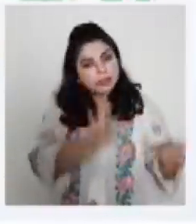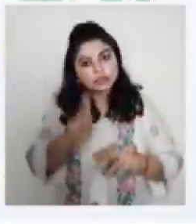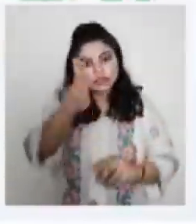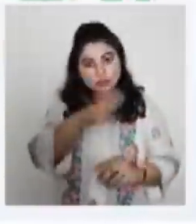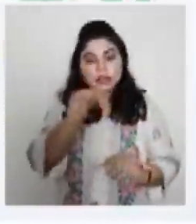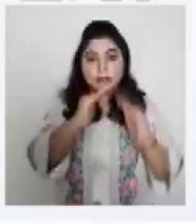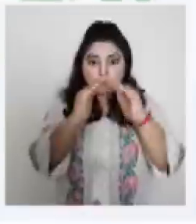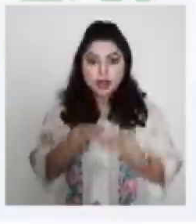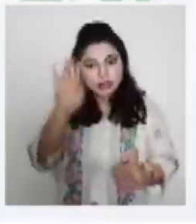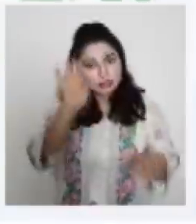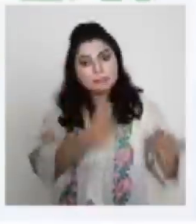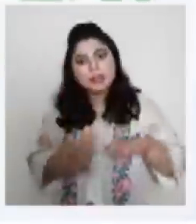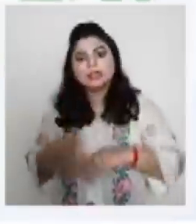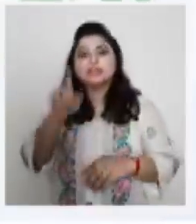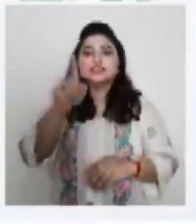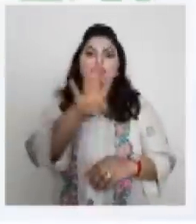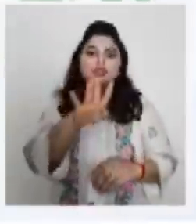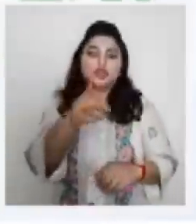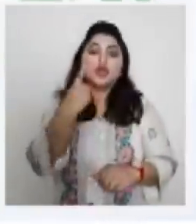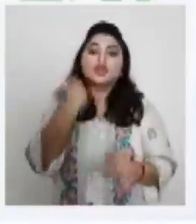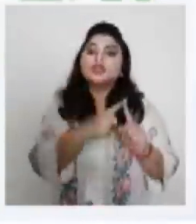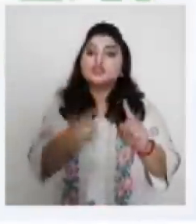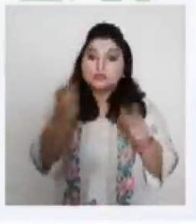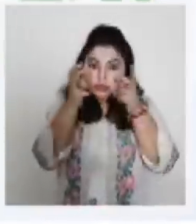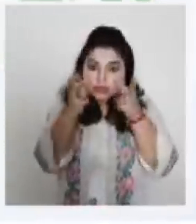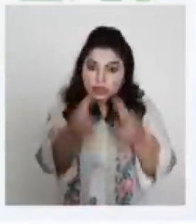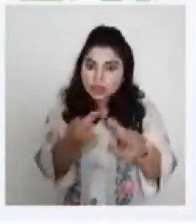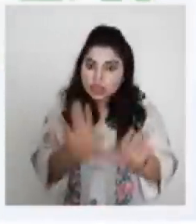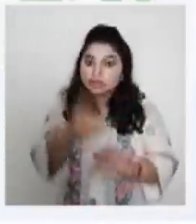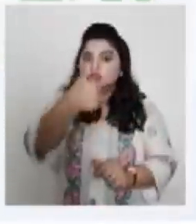হাসপাতালে মৃত্যুবরণ করেছেন ২৪ জন, বাড়িতে মৃত্যুবরণ করেছেন ১৪ জন।